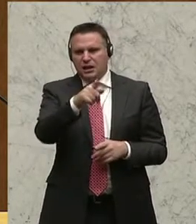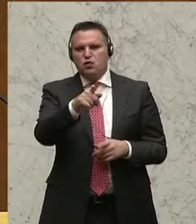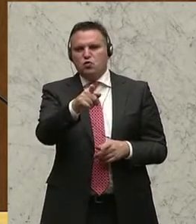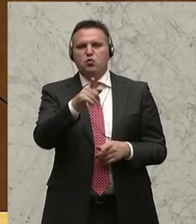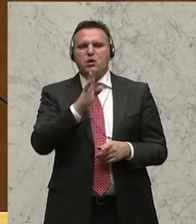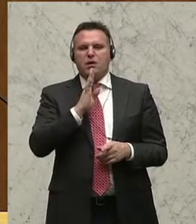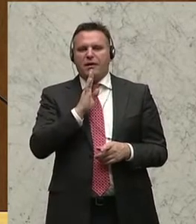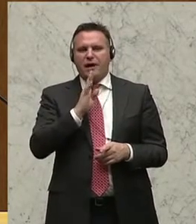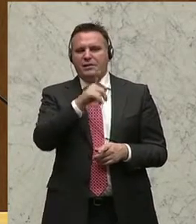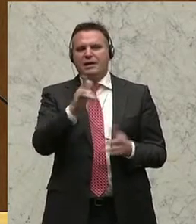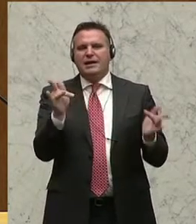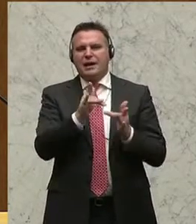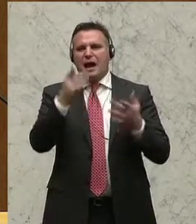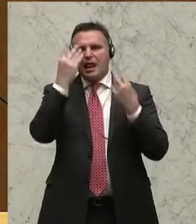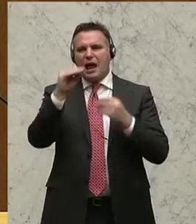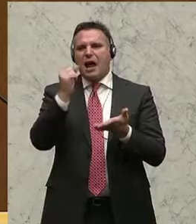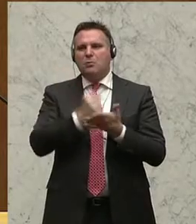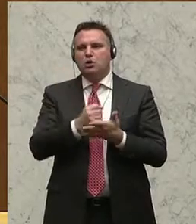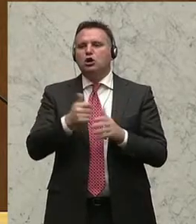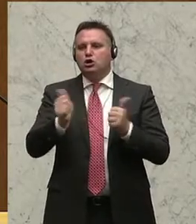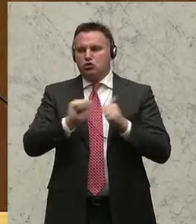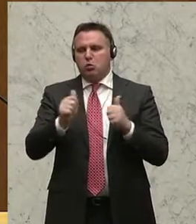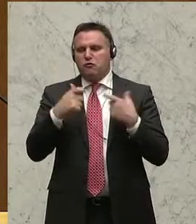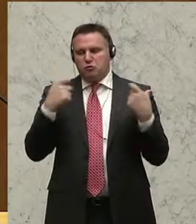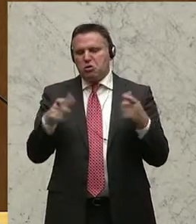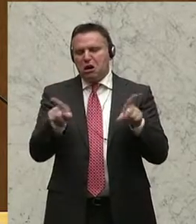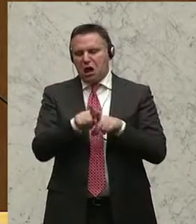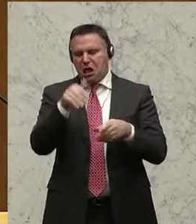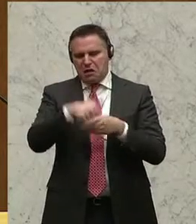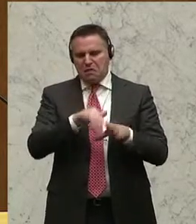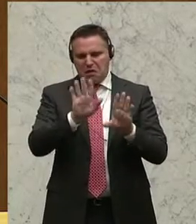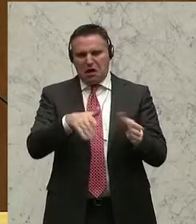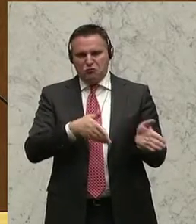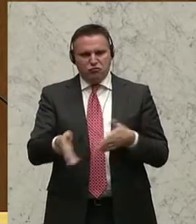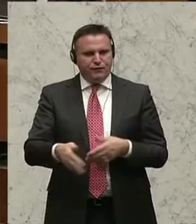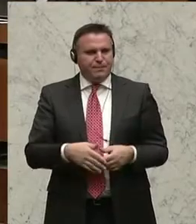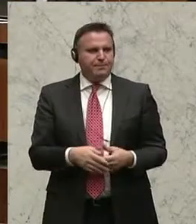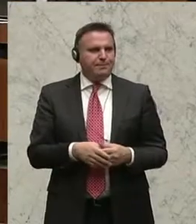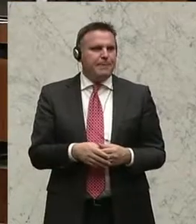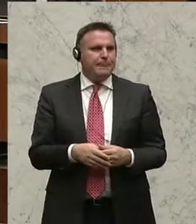Wortmeldung gegen die ehrenamtlichen Sportfunktionäre passt genau in diese Schiene. Aber